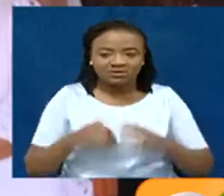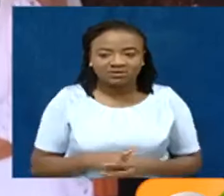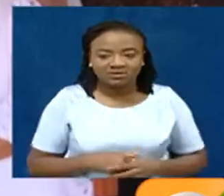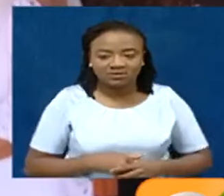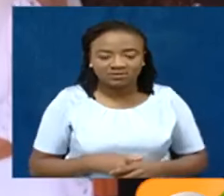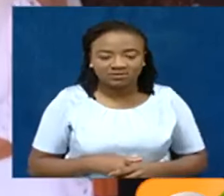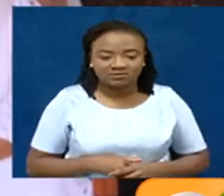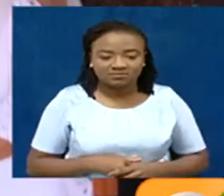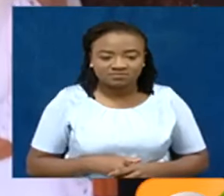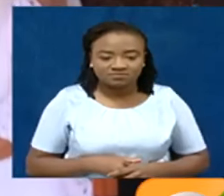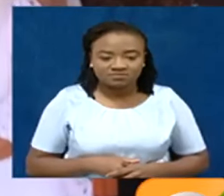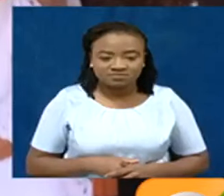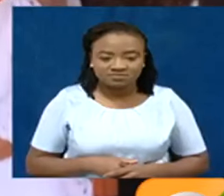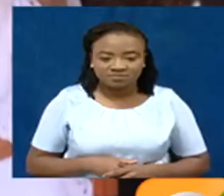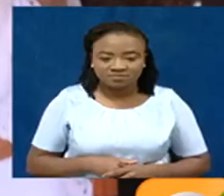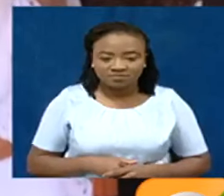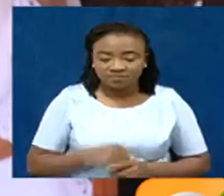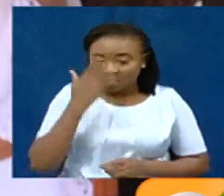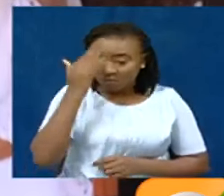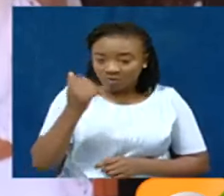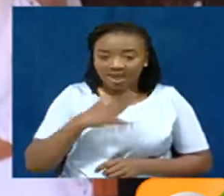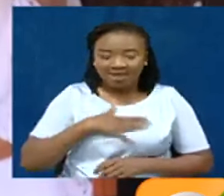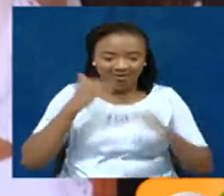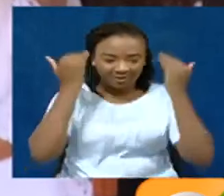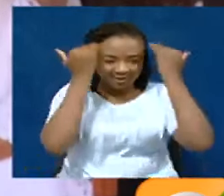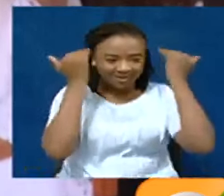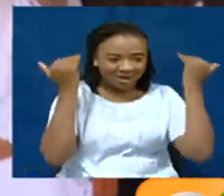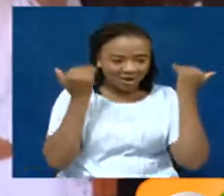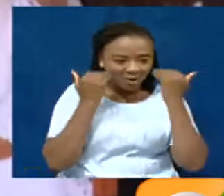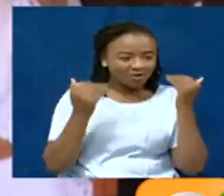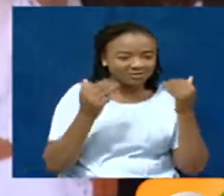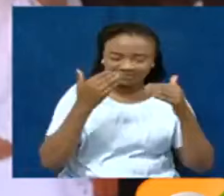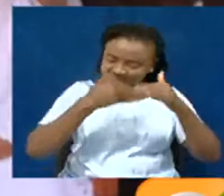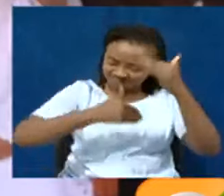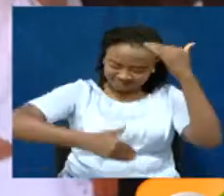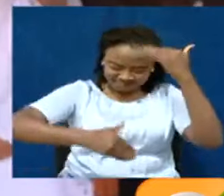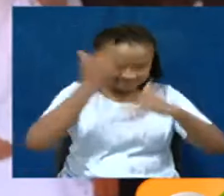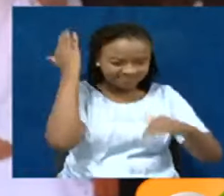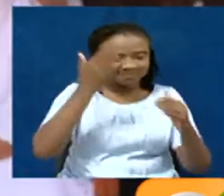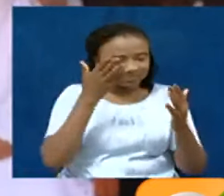judiciary is very professional and I have no doubt in my mind that